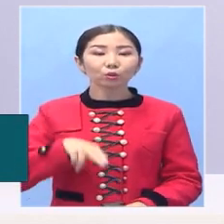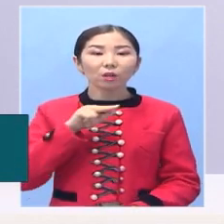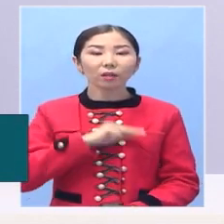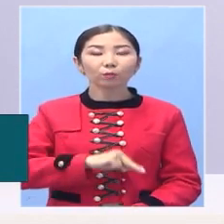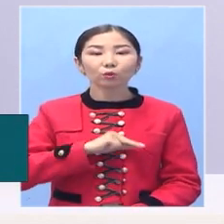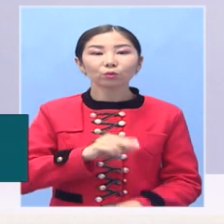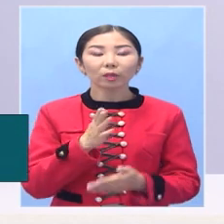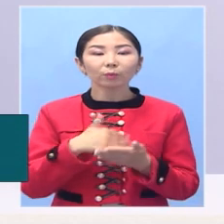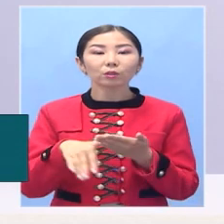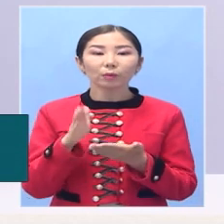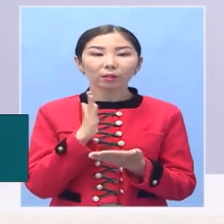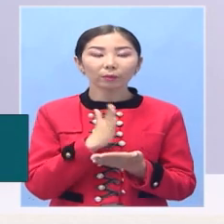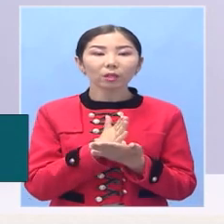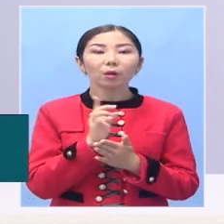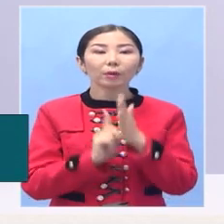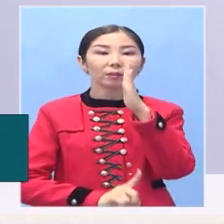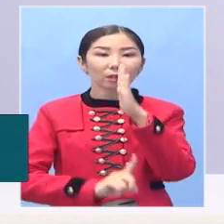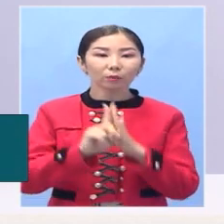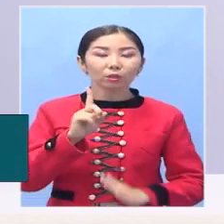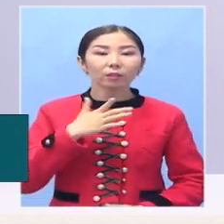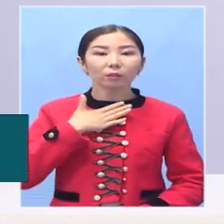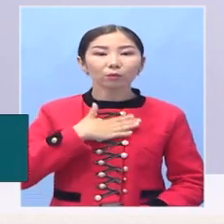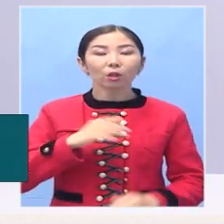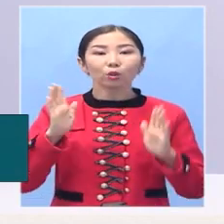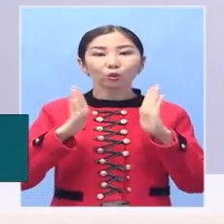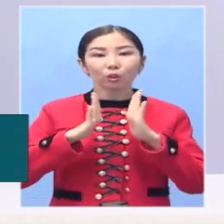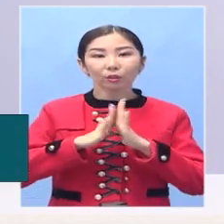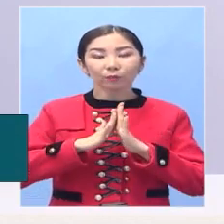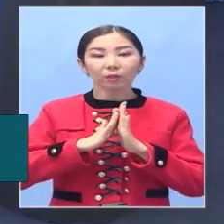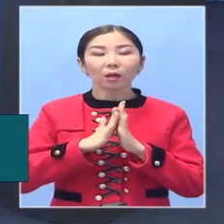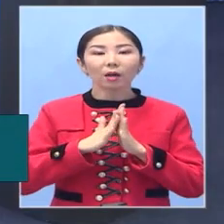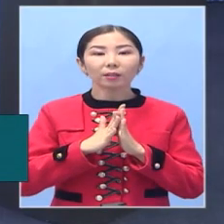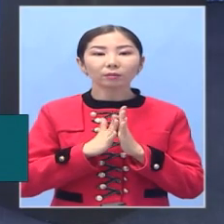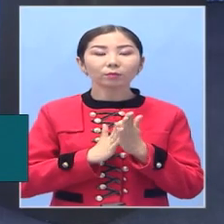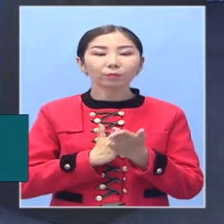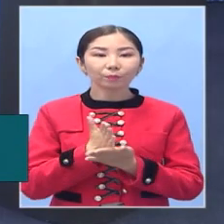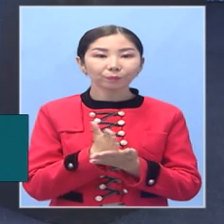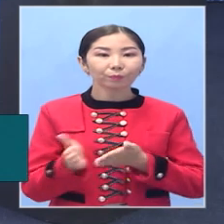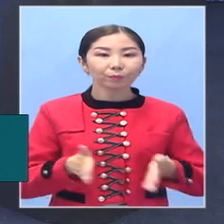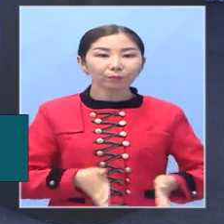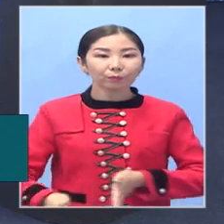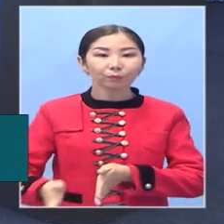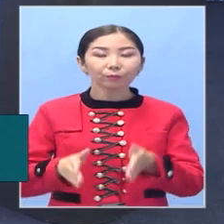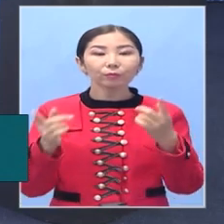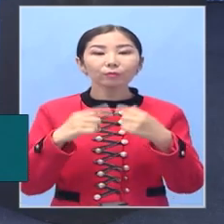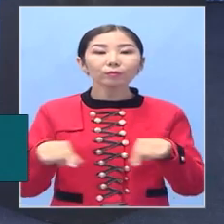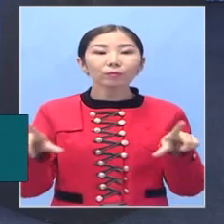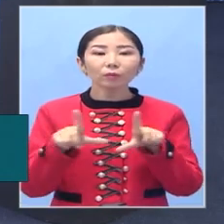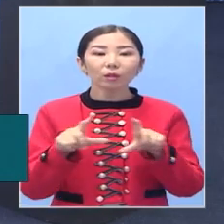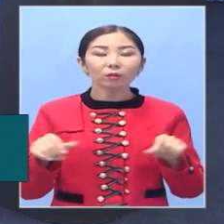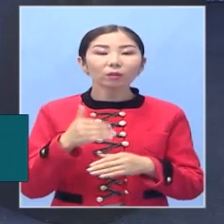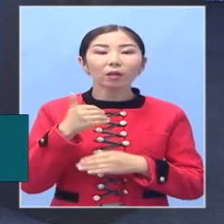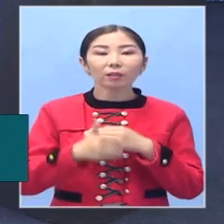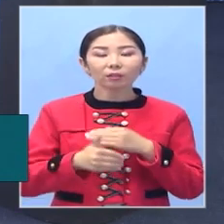жұмыстары басталып жатыр. Үйлердің арасындағы жолдар, мектептің арасындағы жолдар,